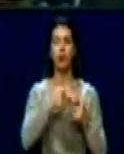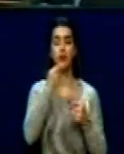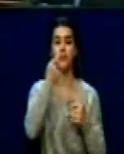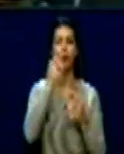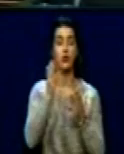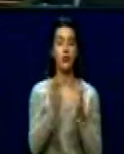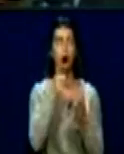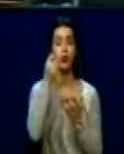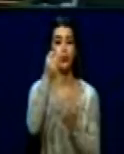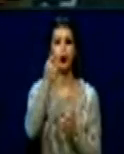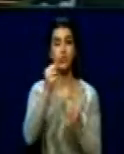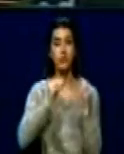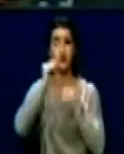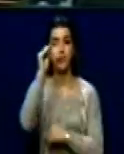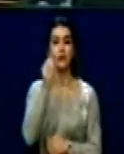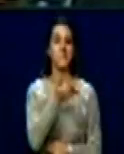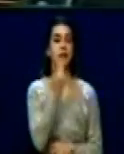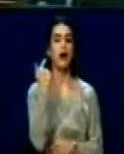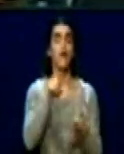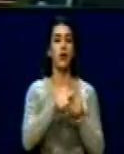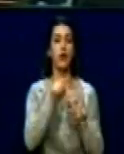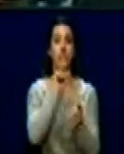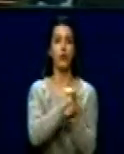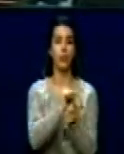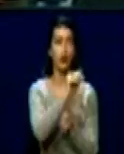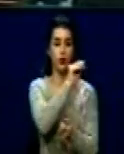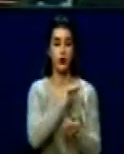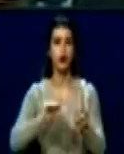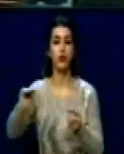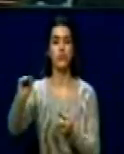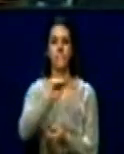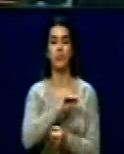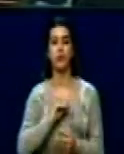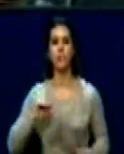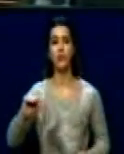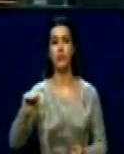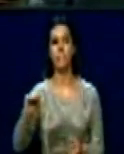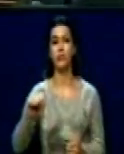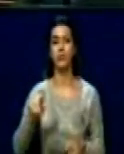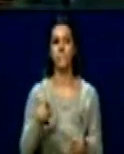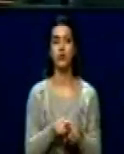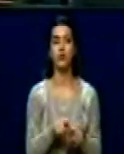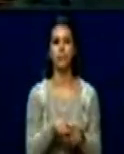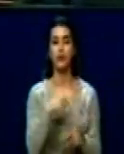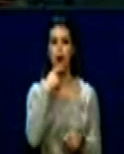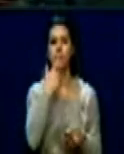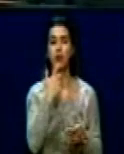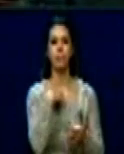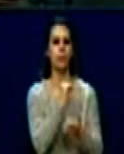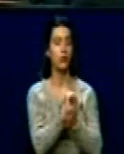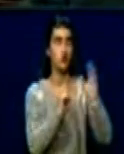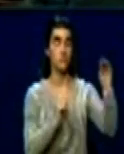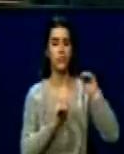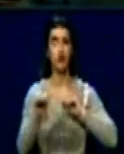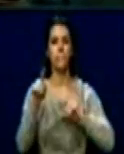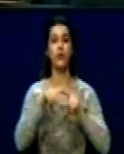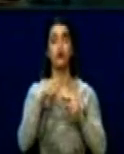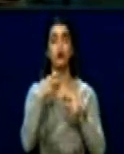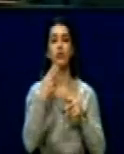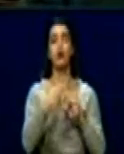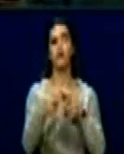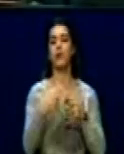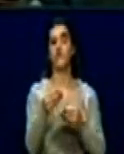buxhetit, por thjesht po zëvendësojmë një lloj borxhi me një lloj borxhi tjetër. Pra nuk po i marrim në bank, po i marrim te fajdexhit. Po nuk është kjo kur fan